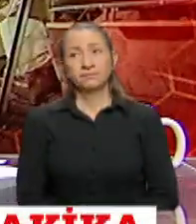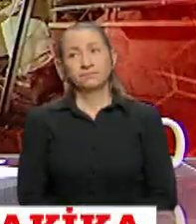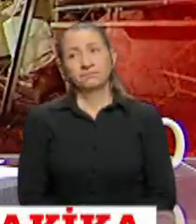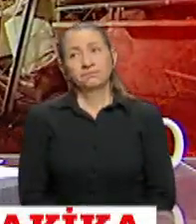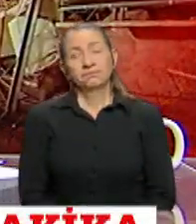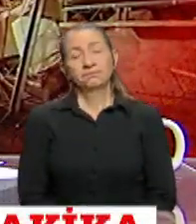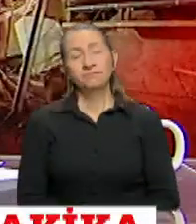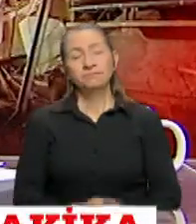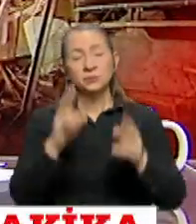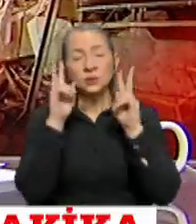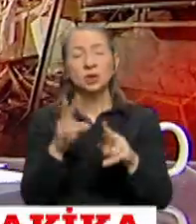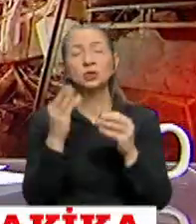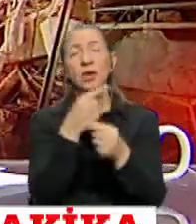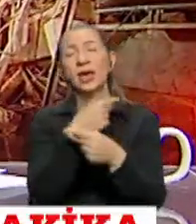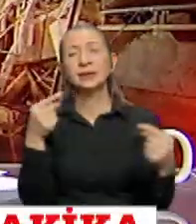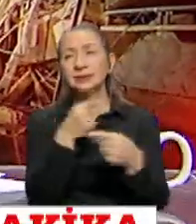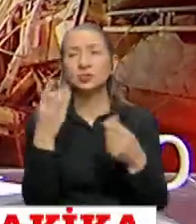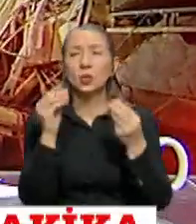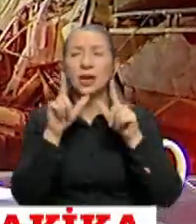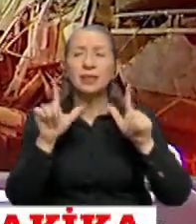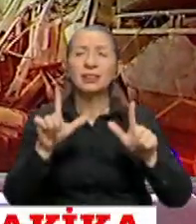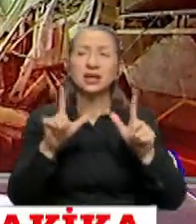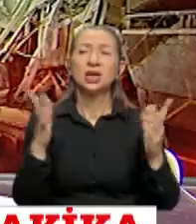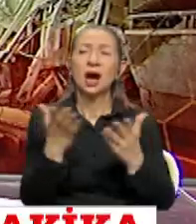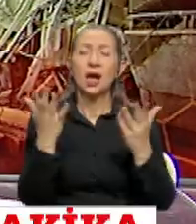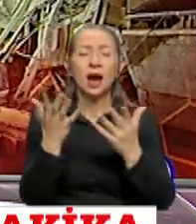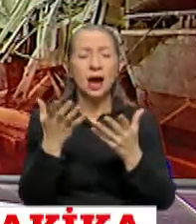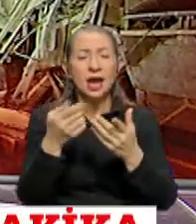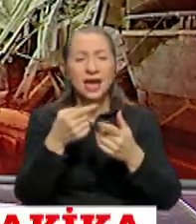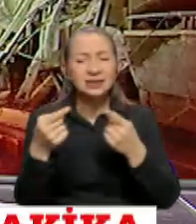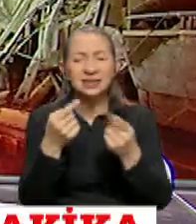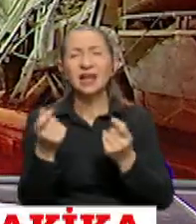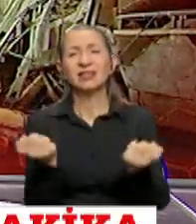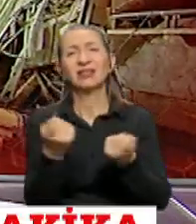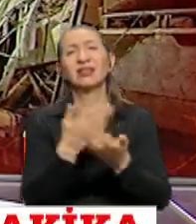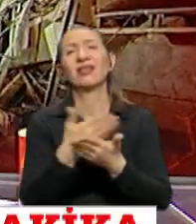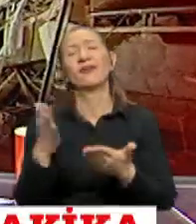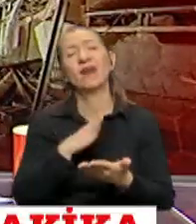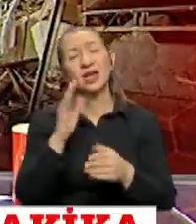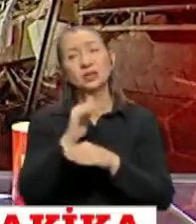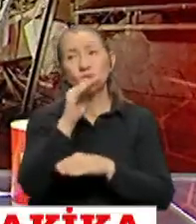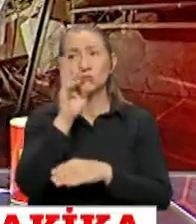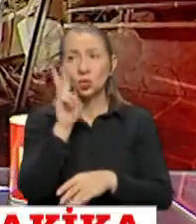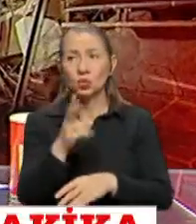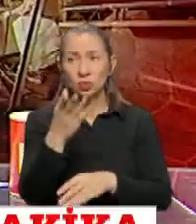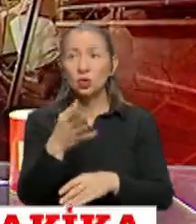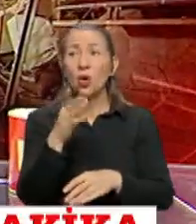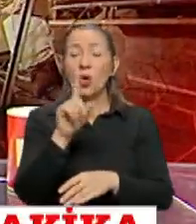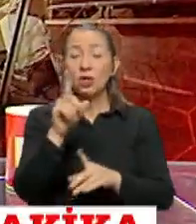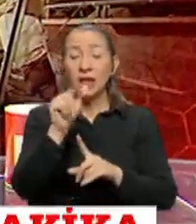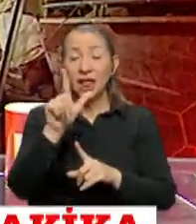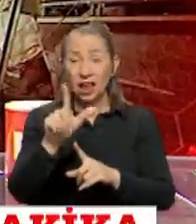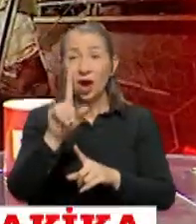Görüyorsunuz ki pek çok eksik, pek çok ihtiyaç, hala aksaklıklar. Bunları yaşıyoruz, görüyoruz.